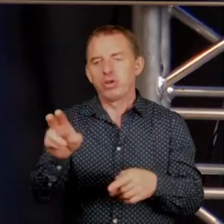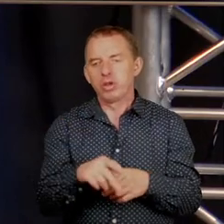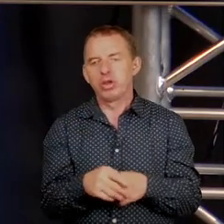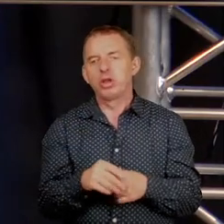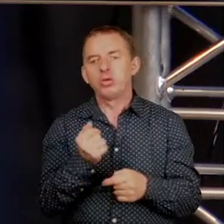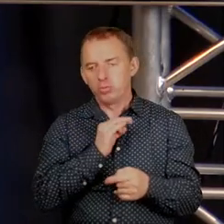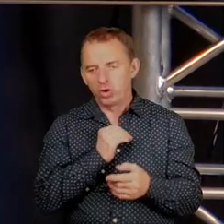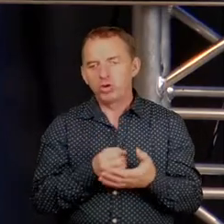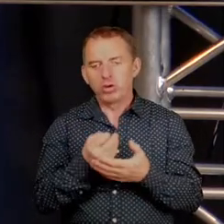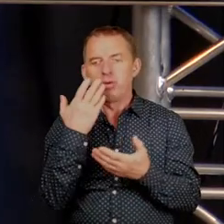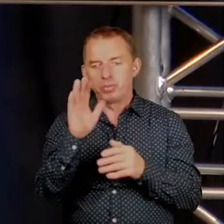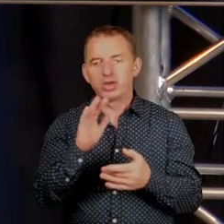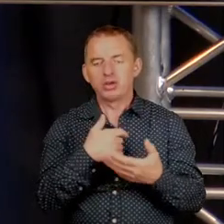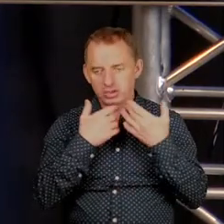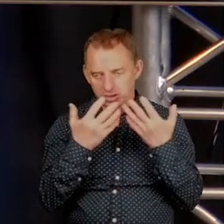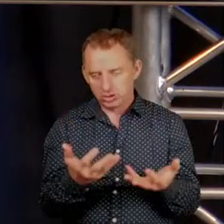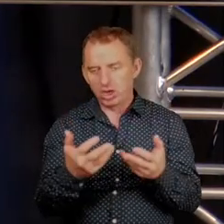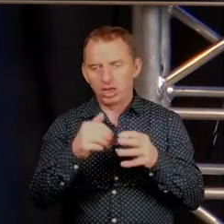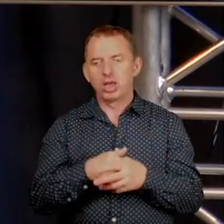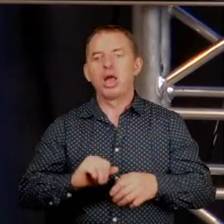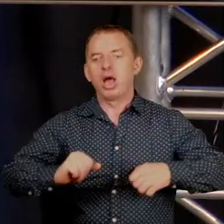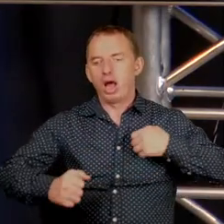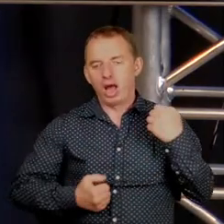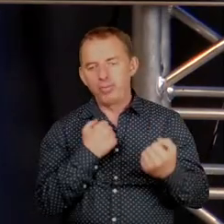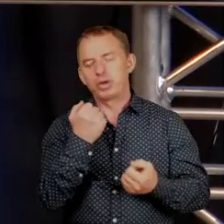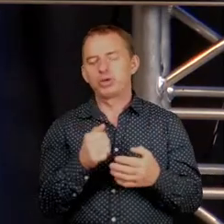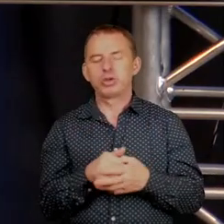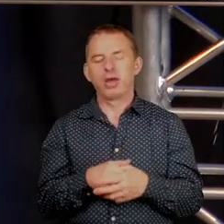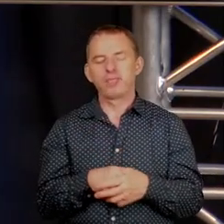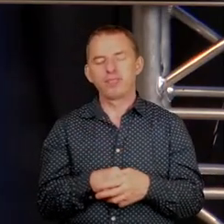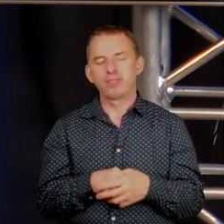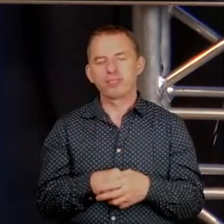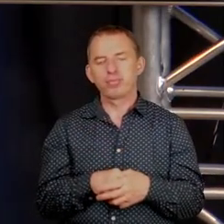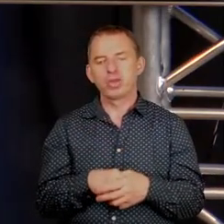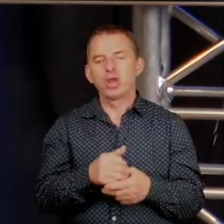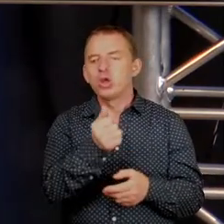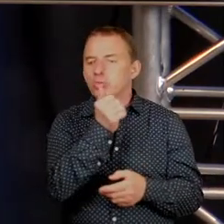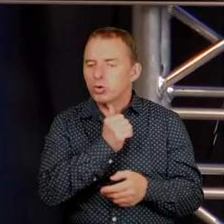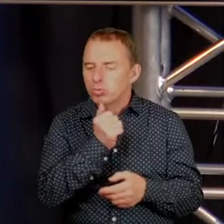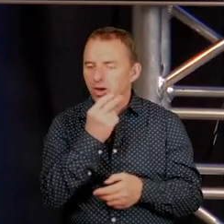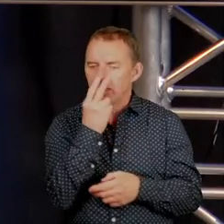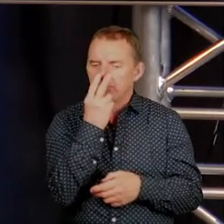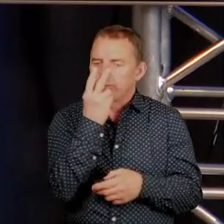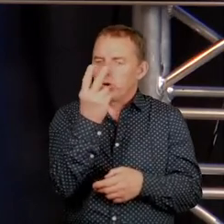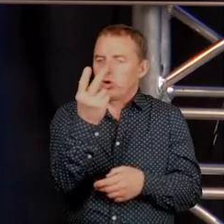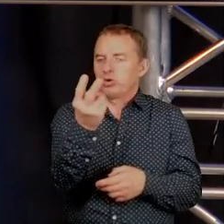moi drodzy, bardzo byśmy chcieli, żebyście spróbowali spojrzeć na